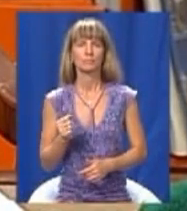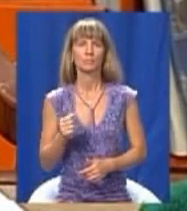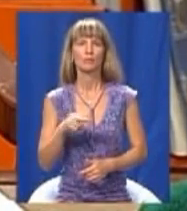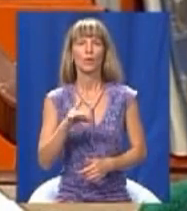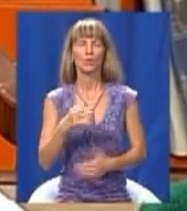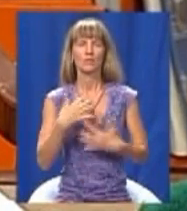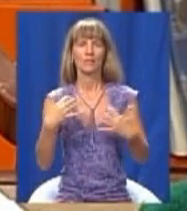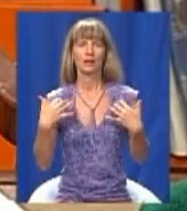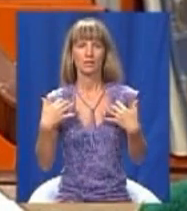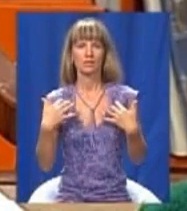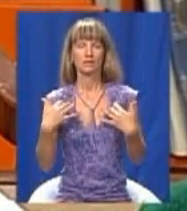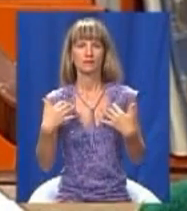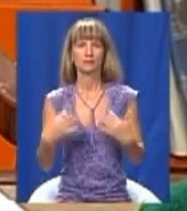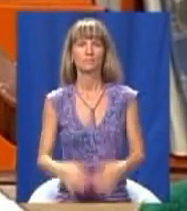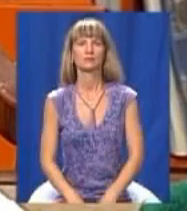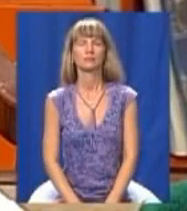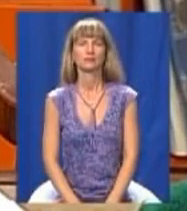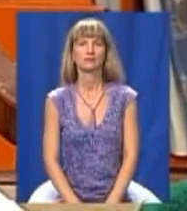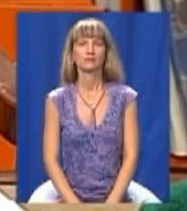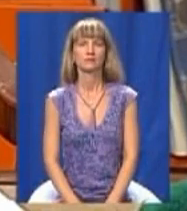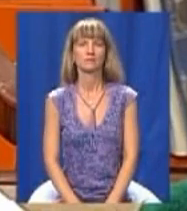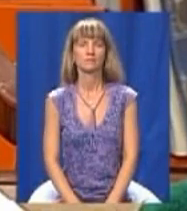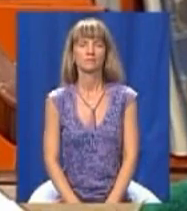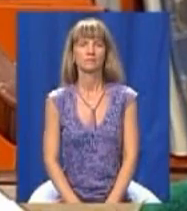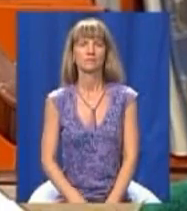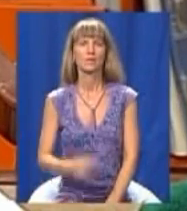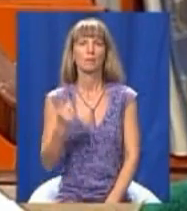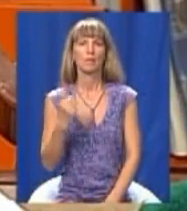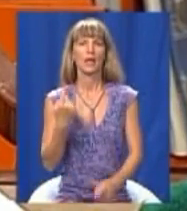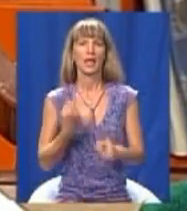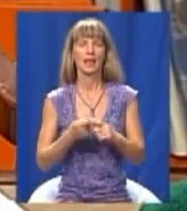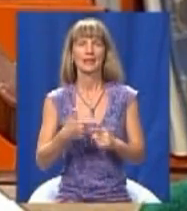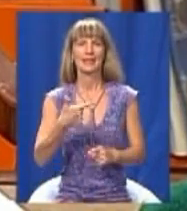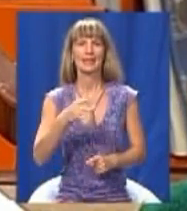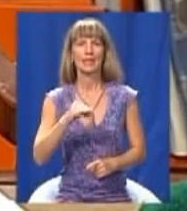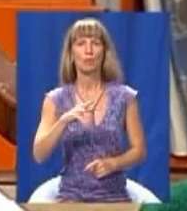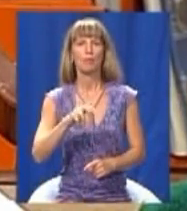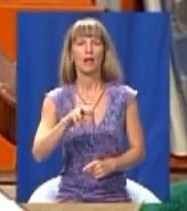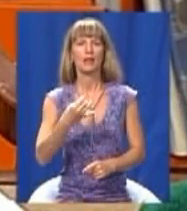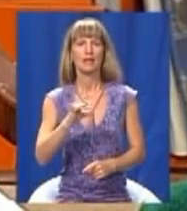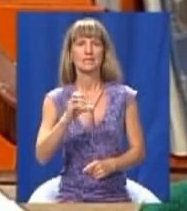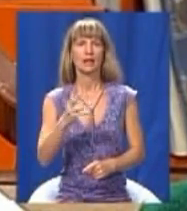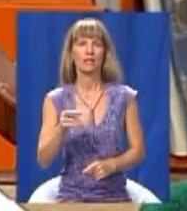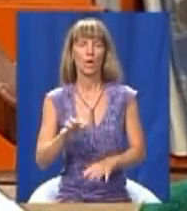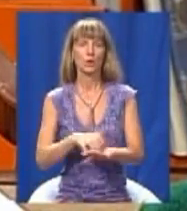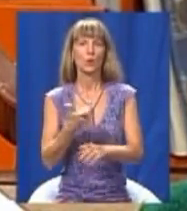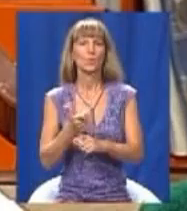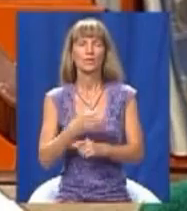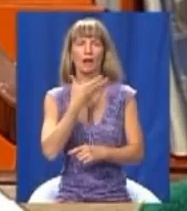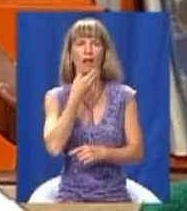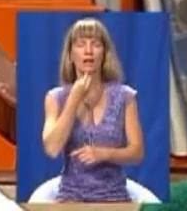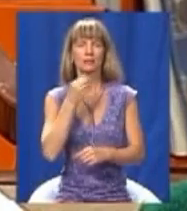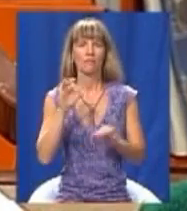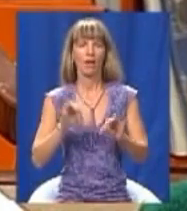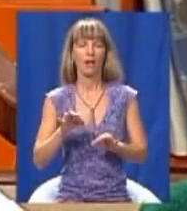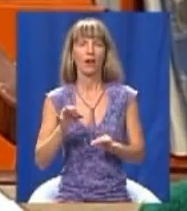тварин. Ну, первое, это гималайская кошка. Так, цікаво. Очень красивый окрас,